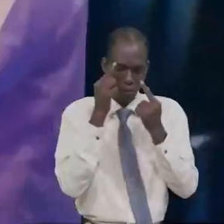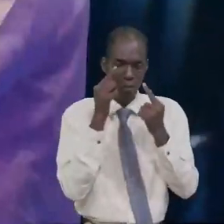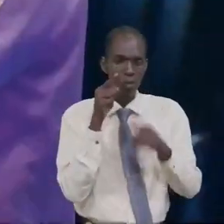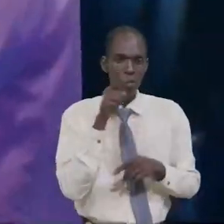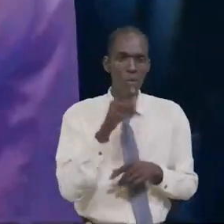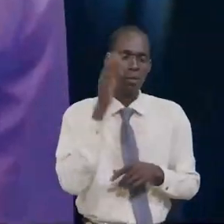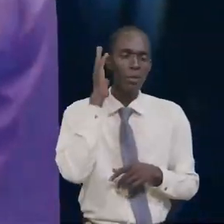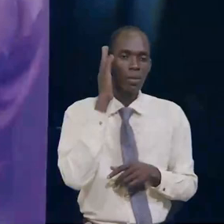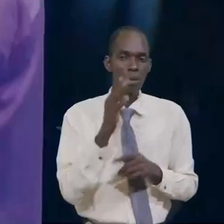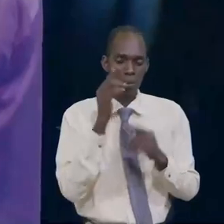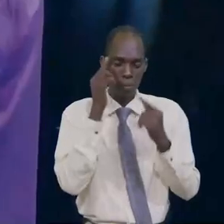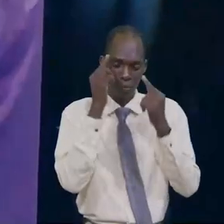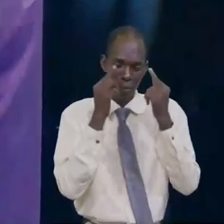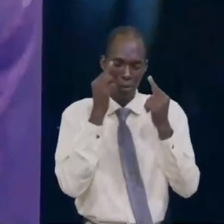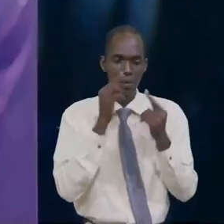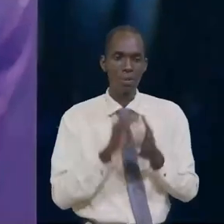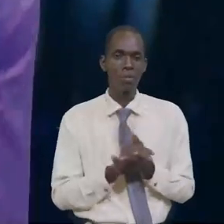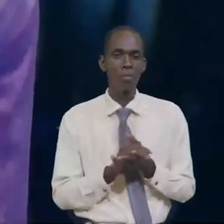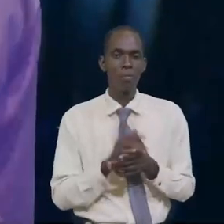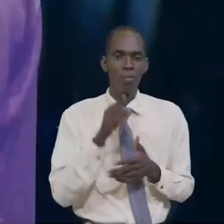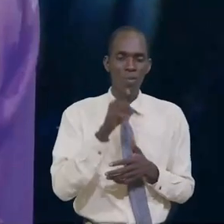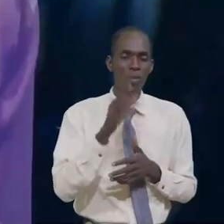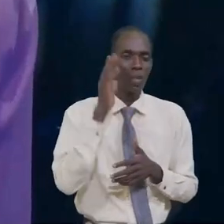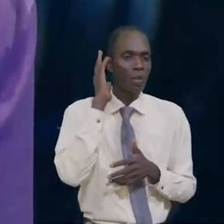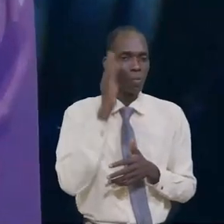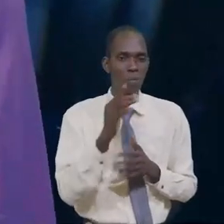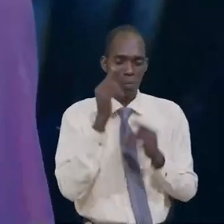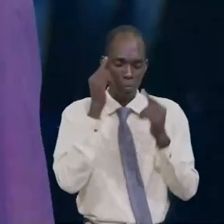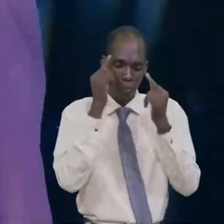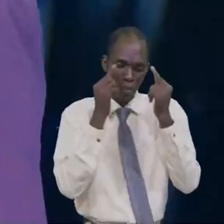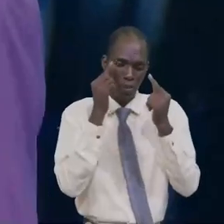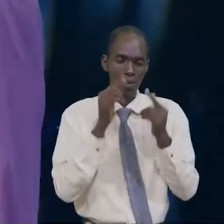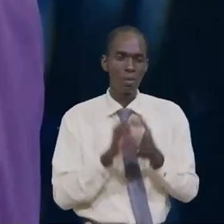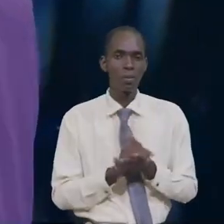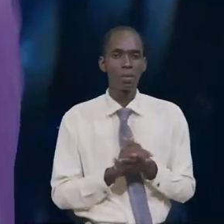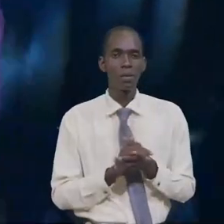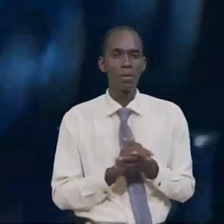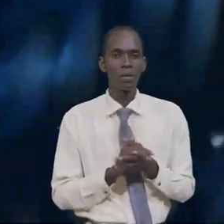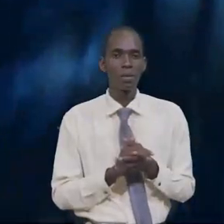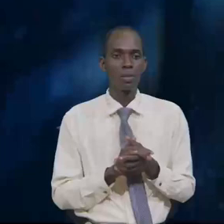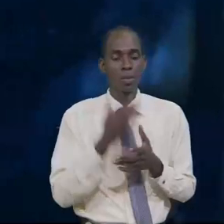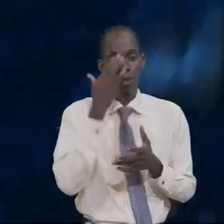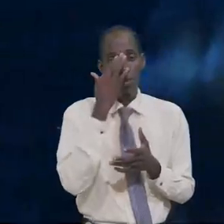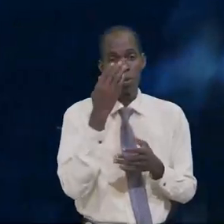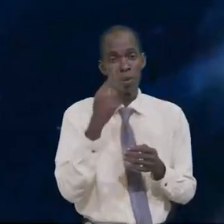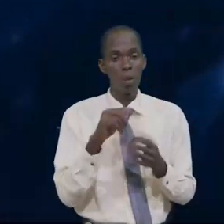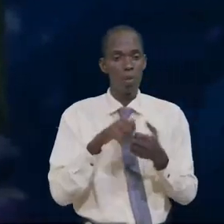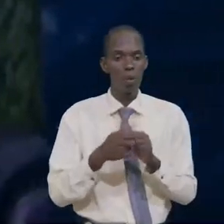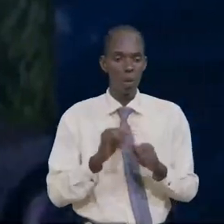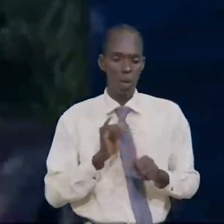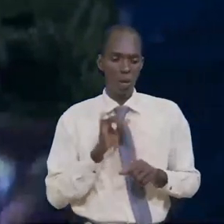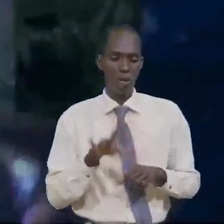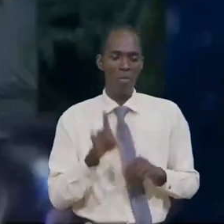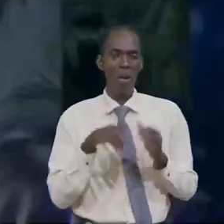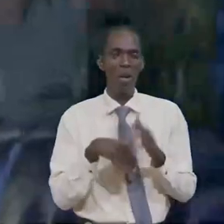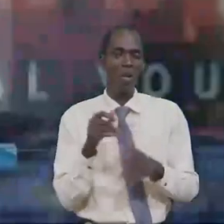jour et nuit médite le jour et nuit vous savez le problème qu'il y a découvert il y a longtemps